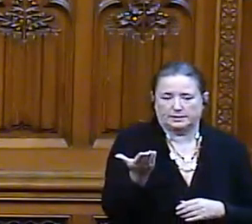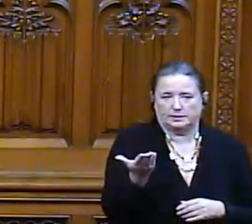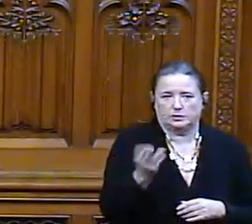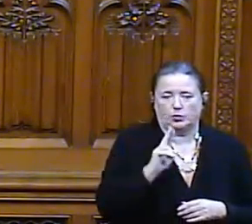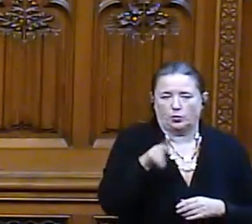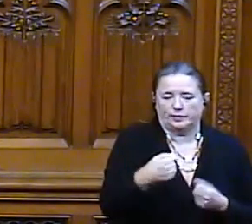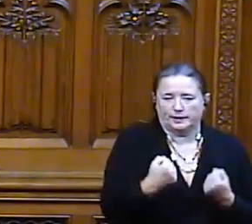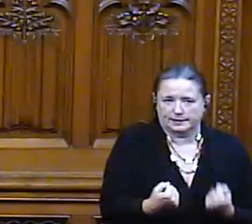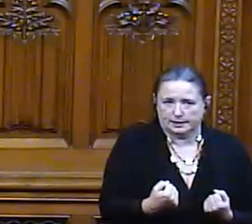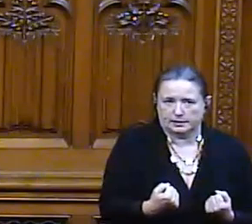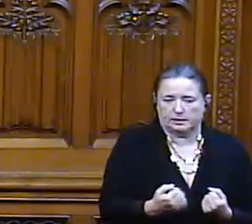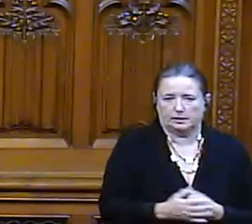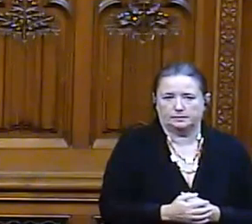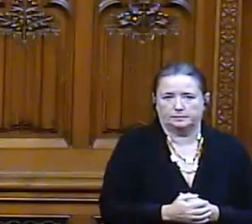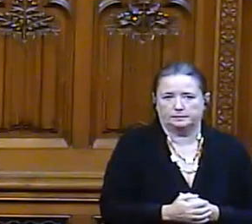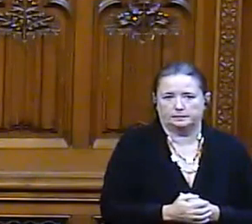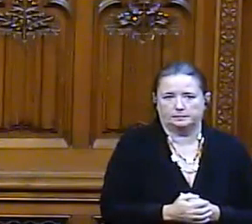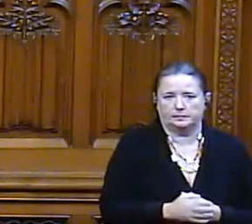Unsicherheit,